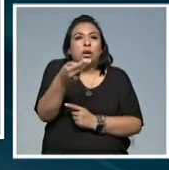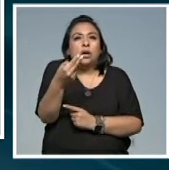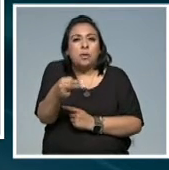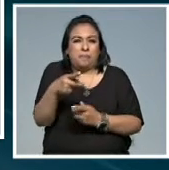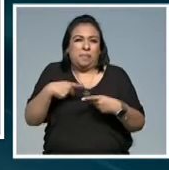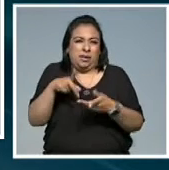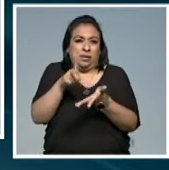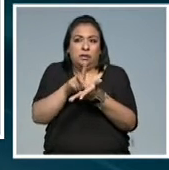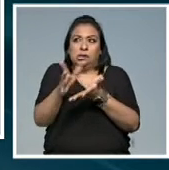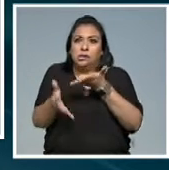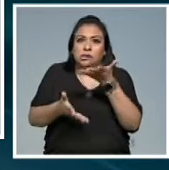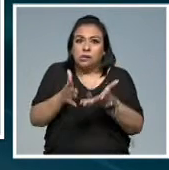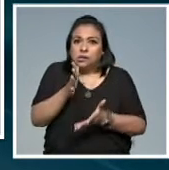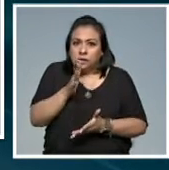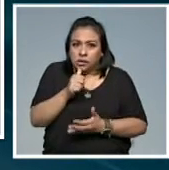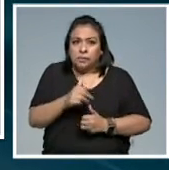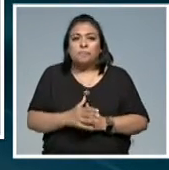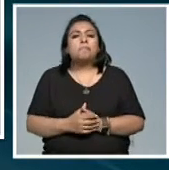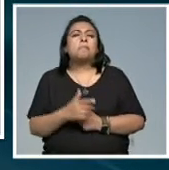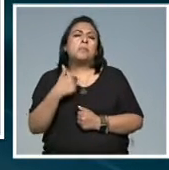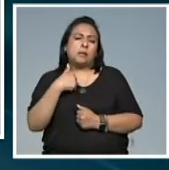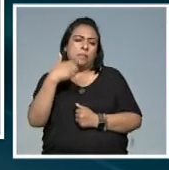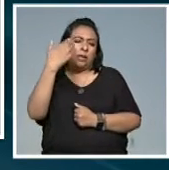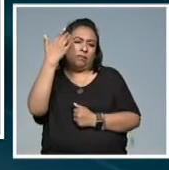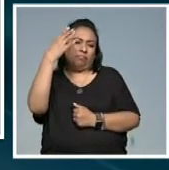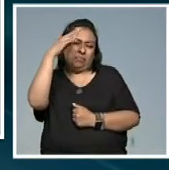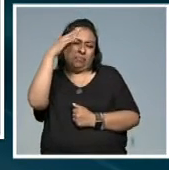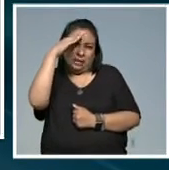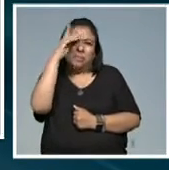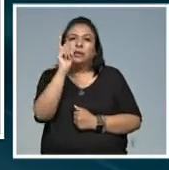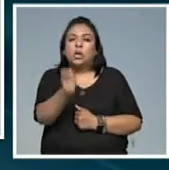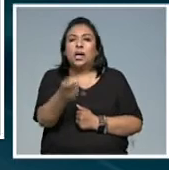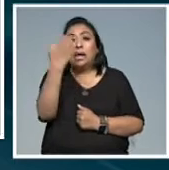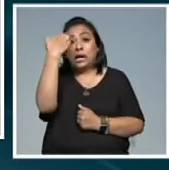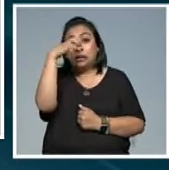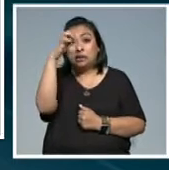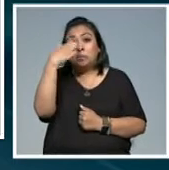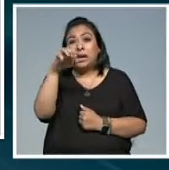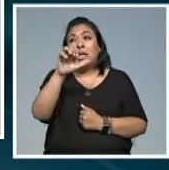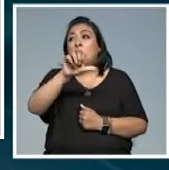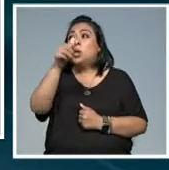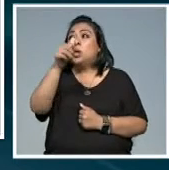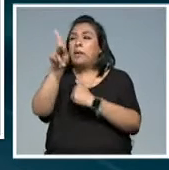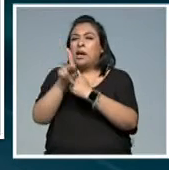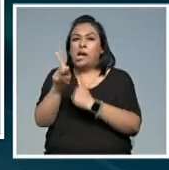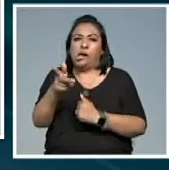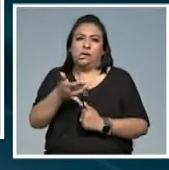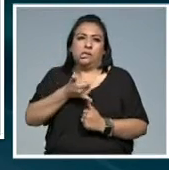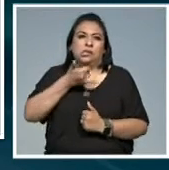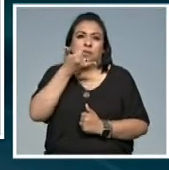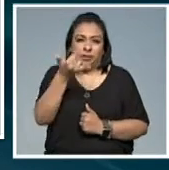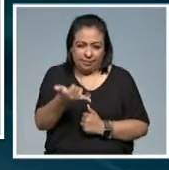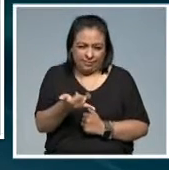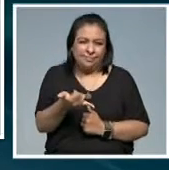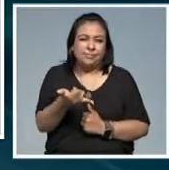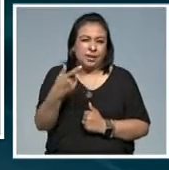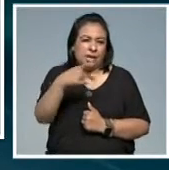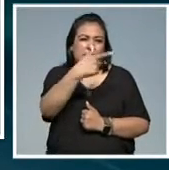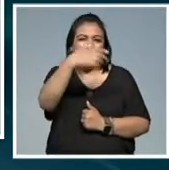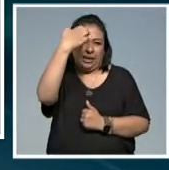con discapacidades. Io credo che nasce anche molto da questa